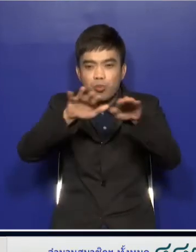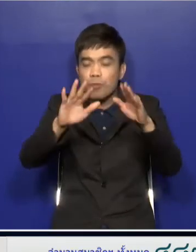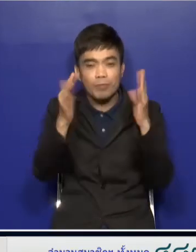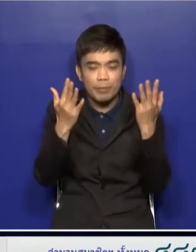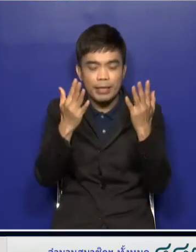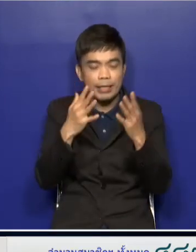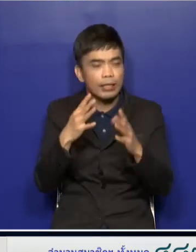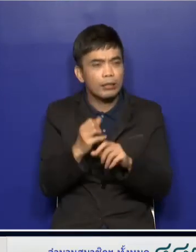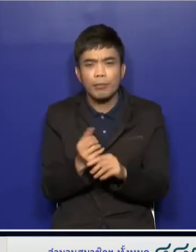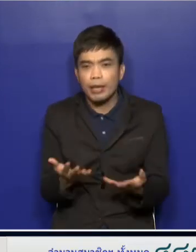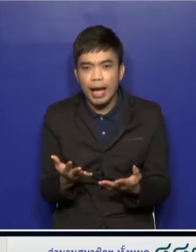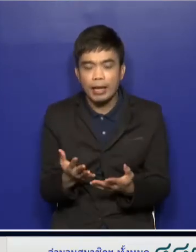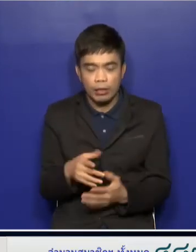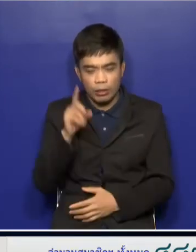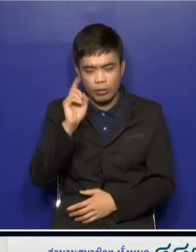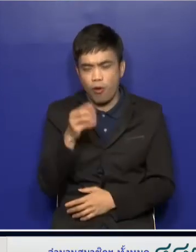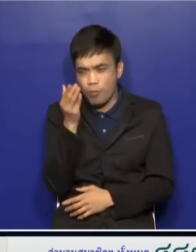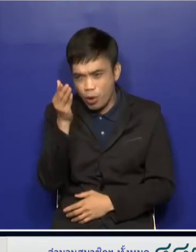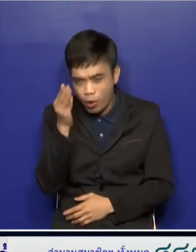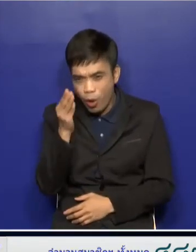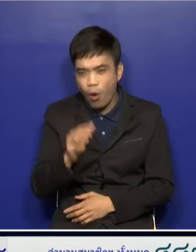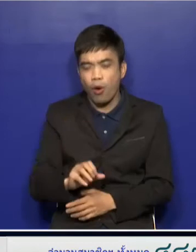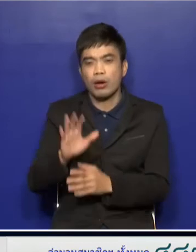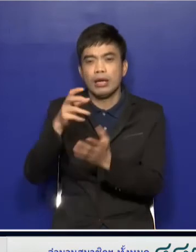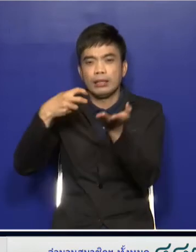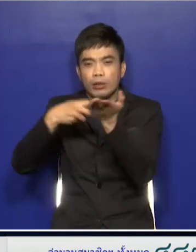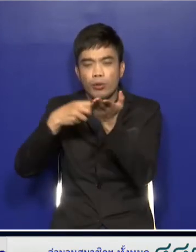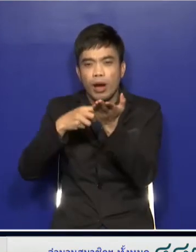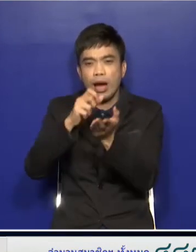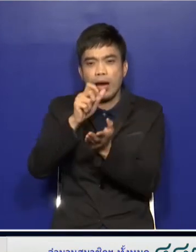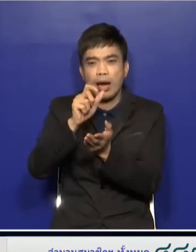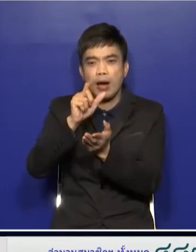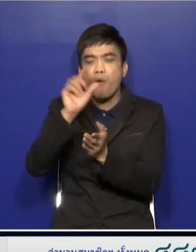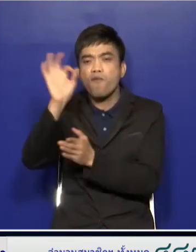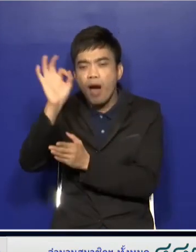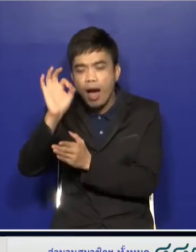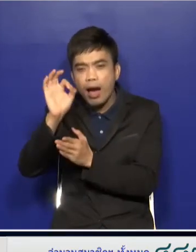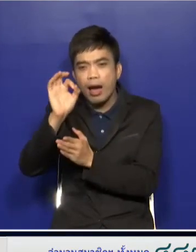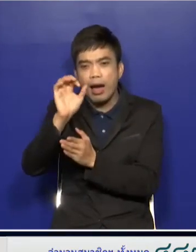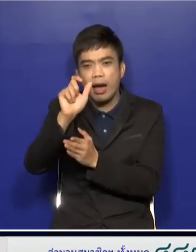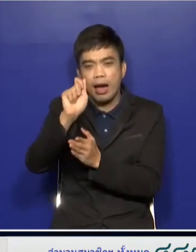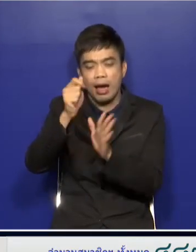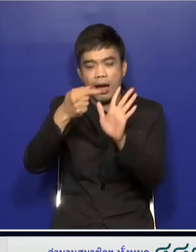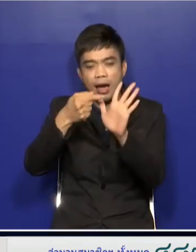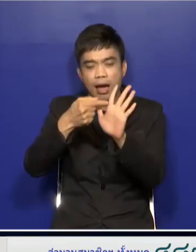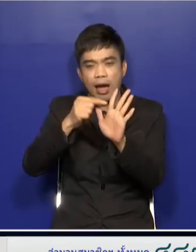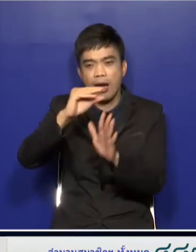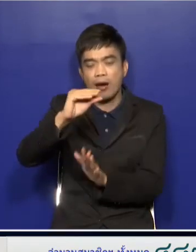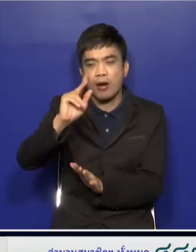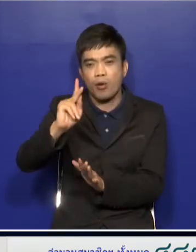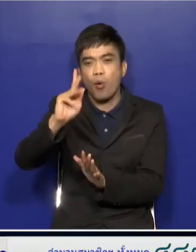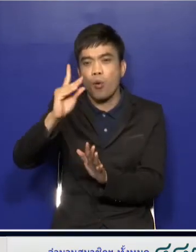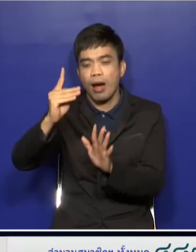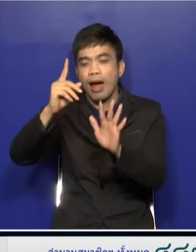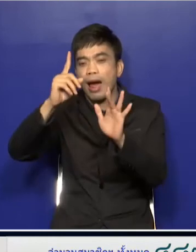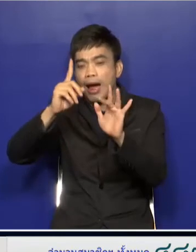พึ่งพิง Agoda Booking ในการจองโรงแรมให้นักท่องเที่ยวไทยไปเข้าพักทุกวันนี้ส